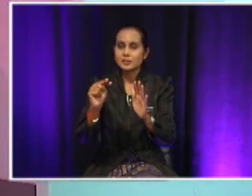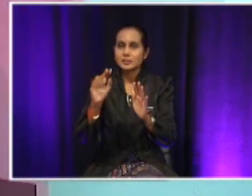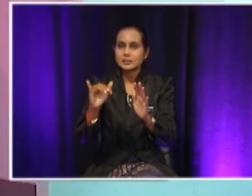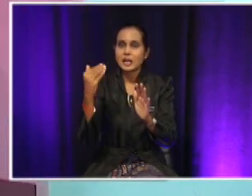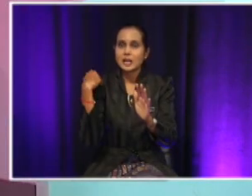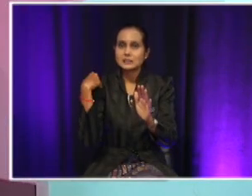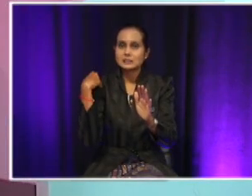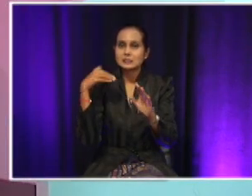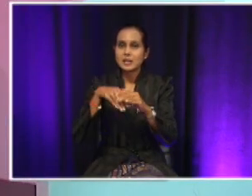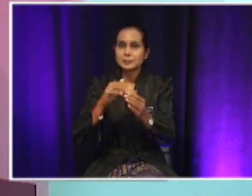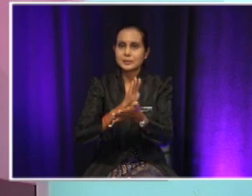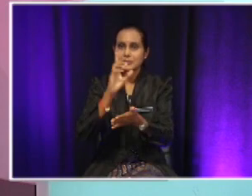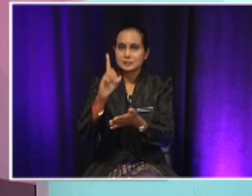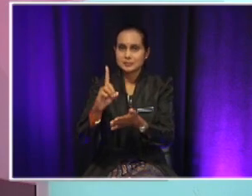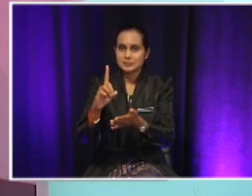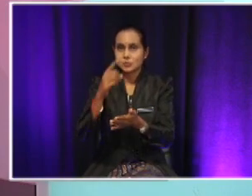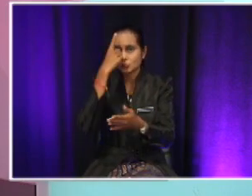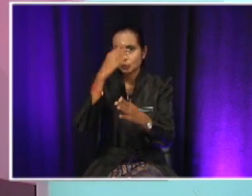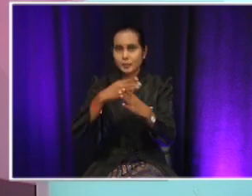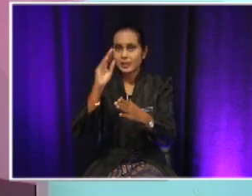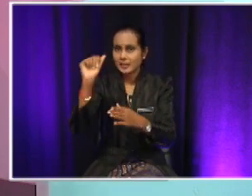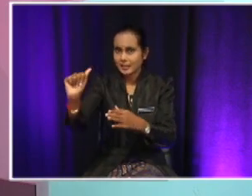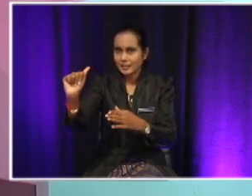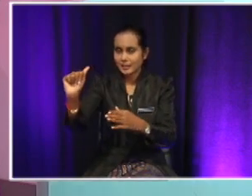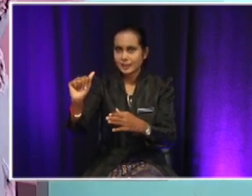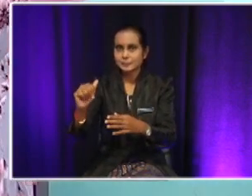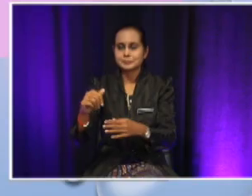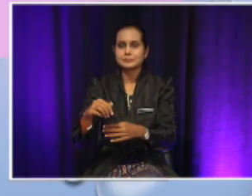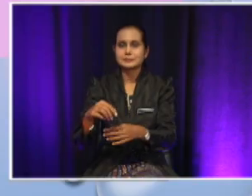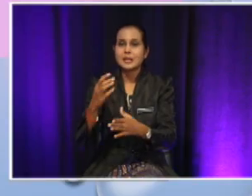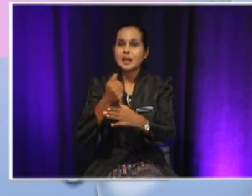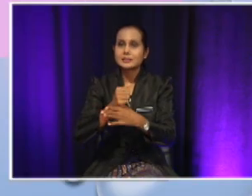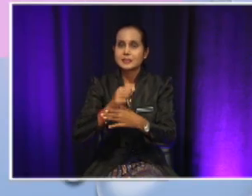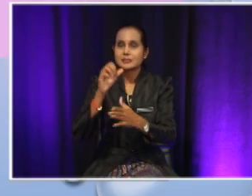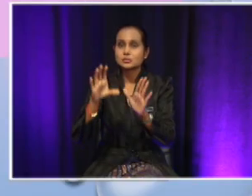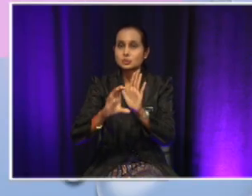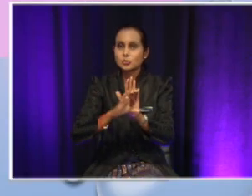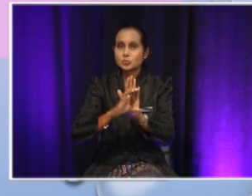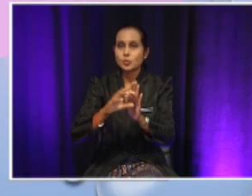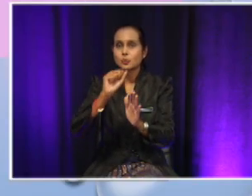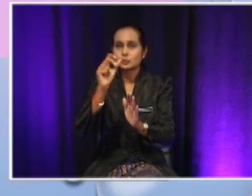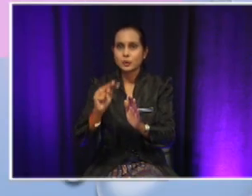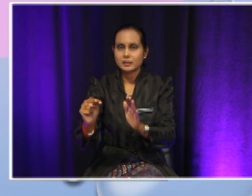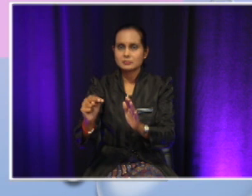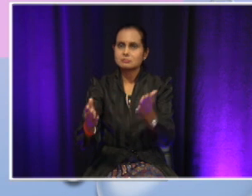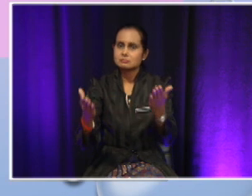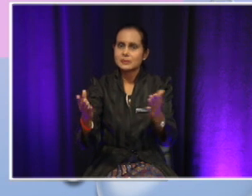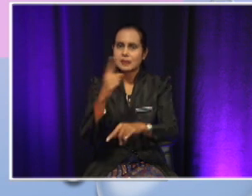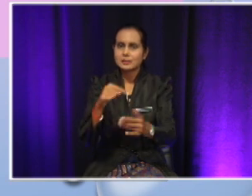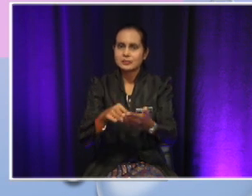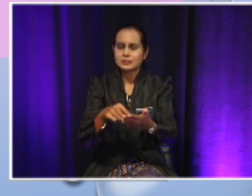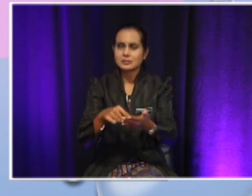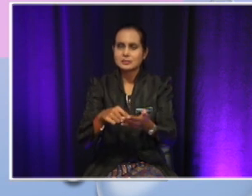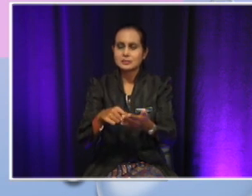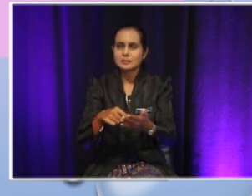dalam kertas 1 untuk bahagian A ni tadi. Ini antara contoh soalan. Mungkin hari ini kalau kita tak dapat semua